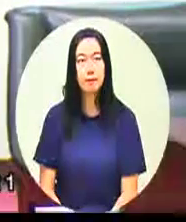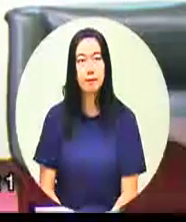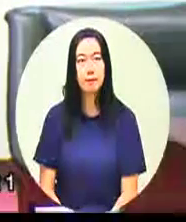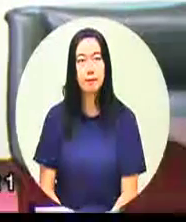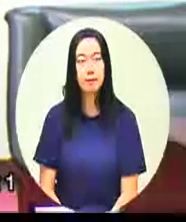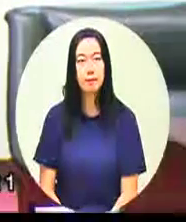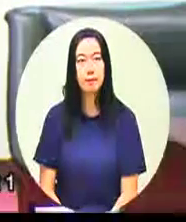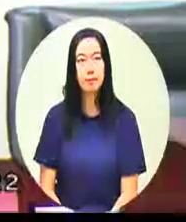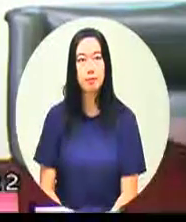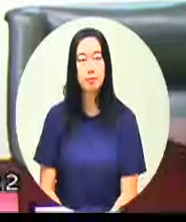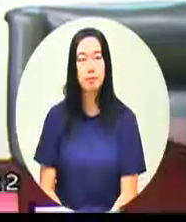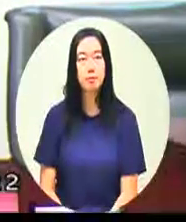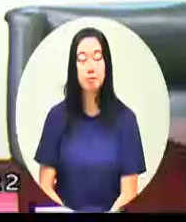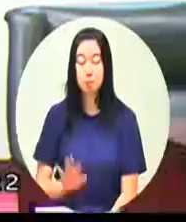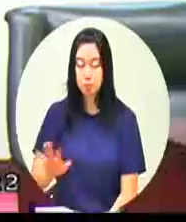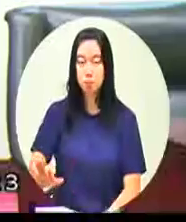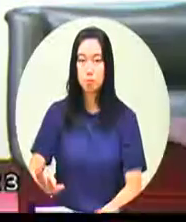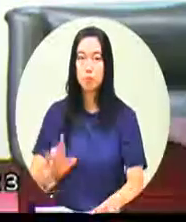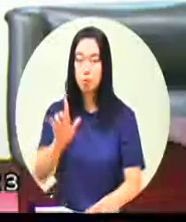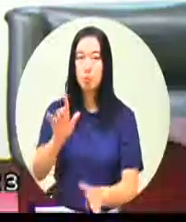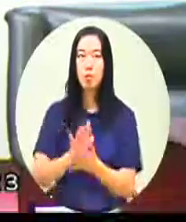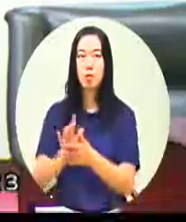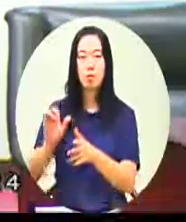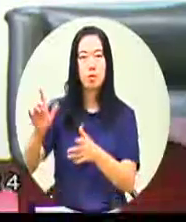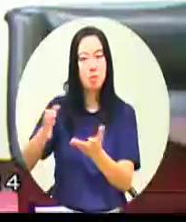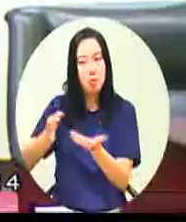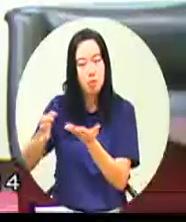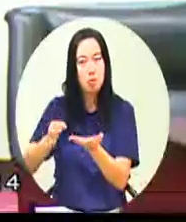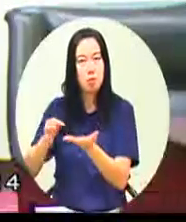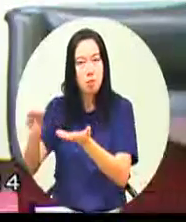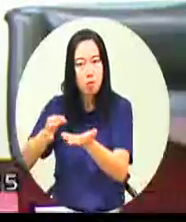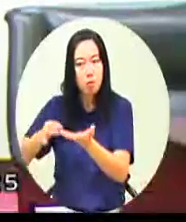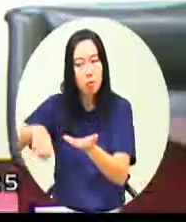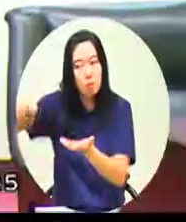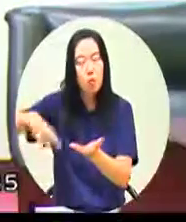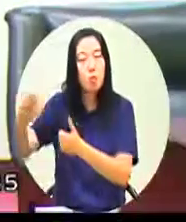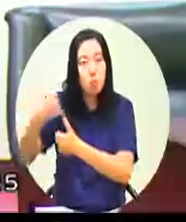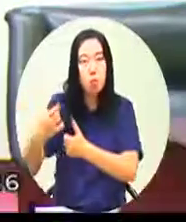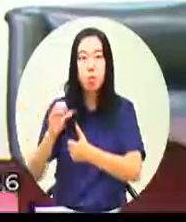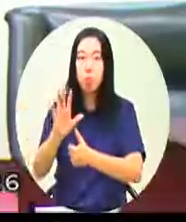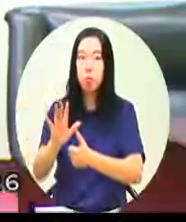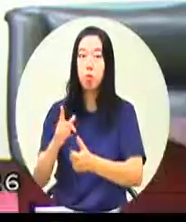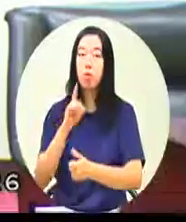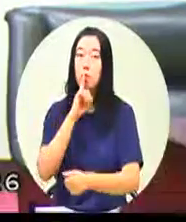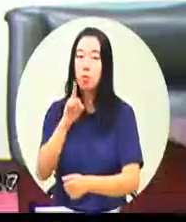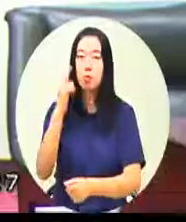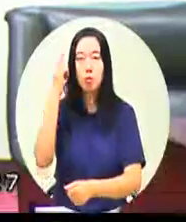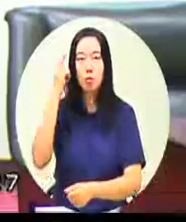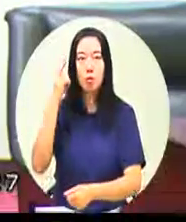这种的产生，到受到业者一种非常，因为伊的进来迄个物件，你